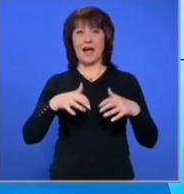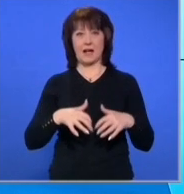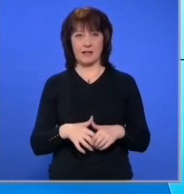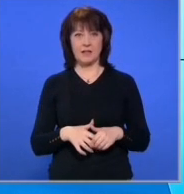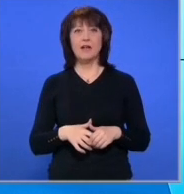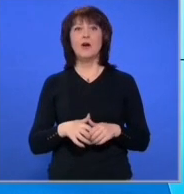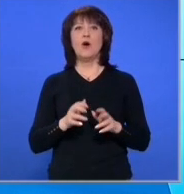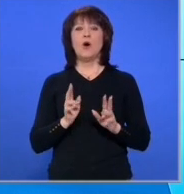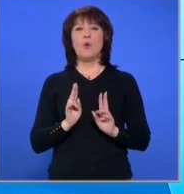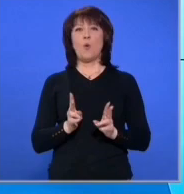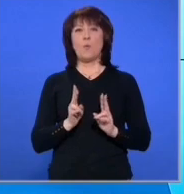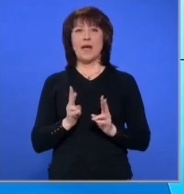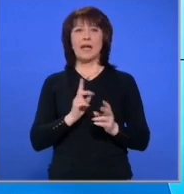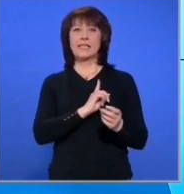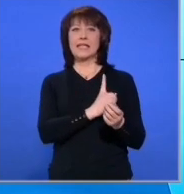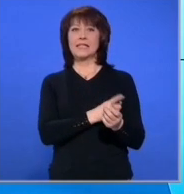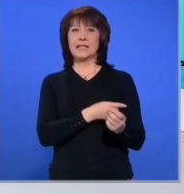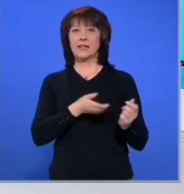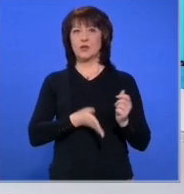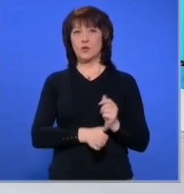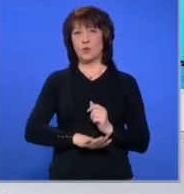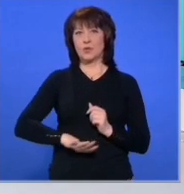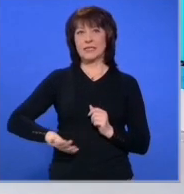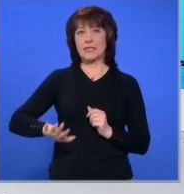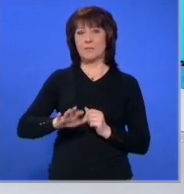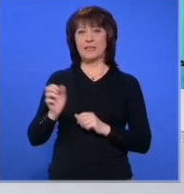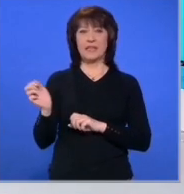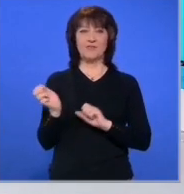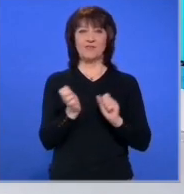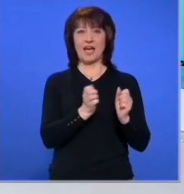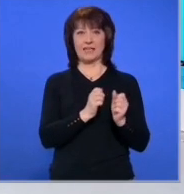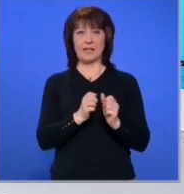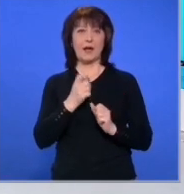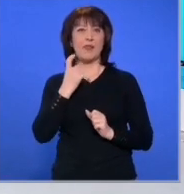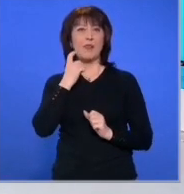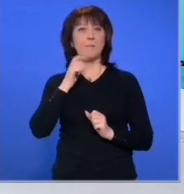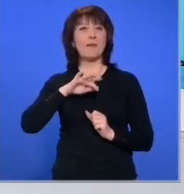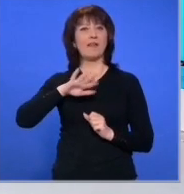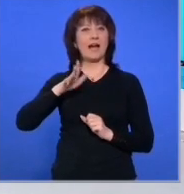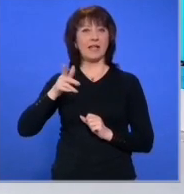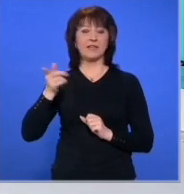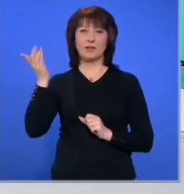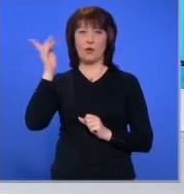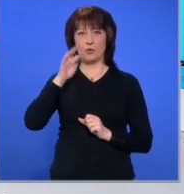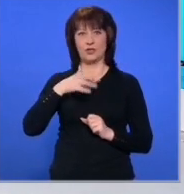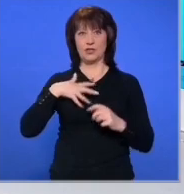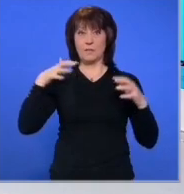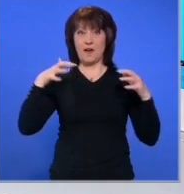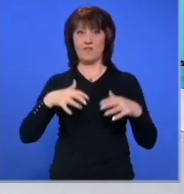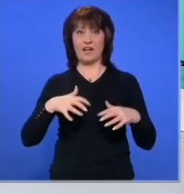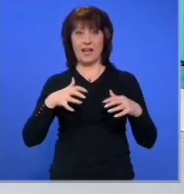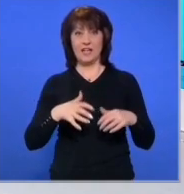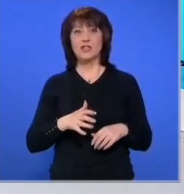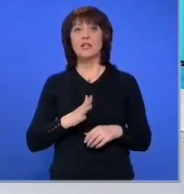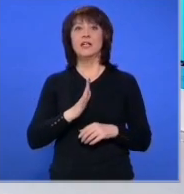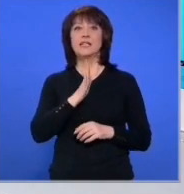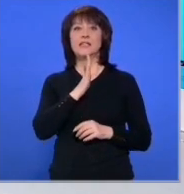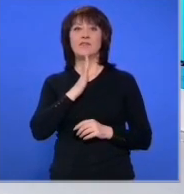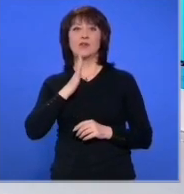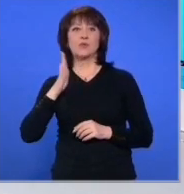духа умерен и силен югозападен вятър. На много места на Балканите утре ще има валежи, в северозападните райони